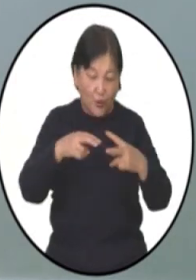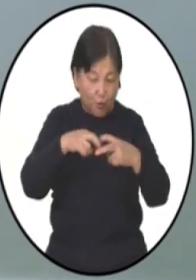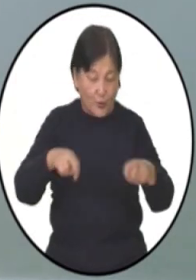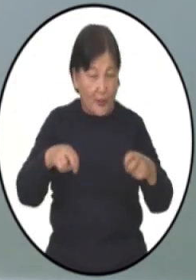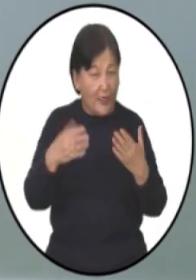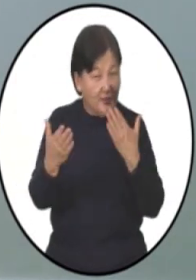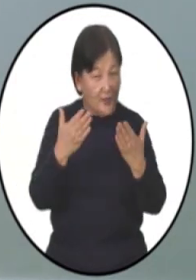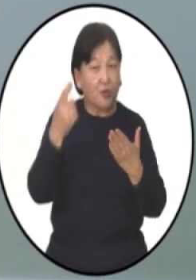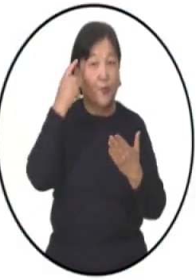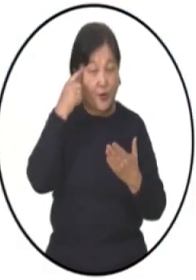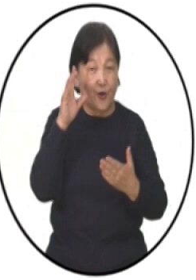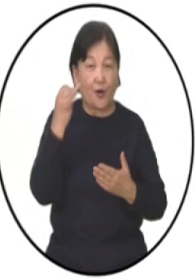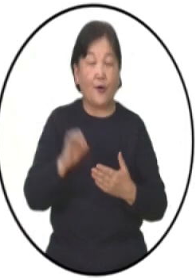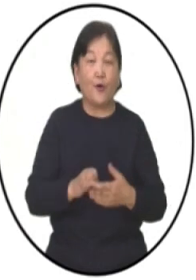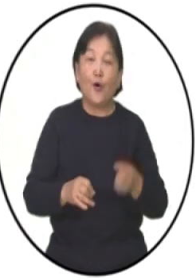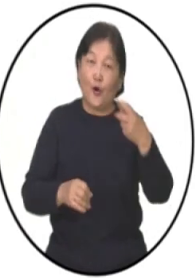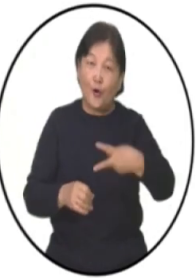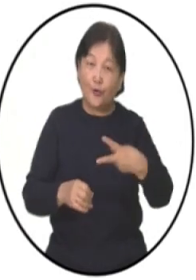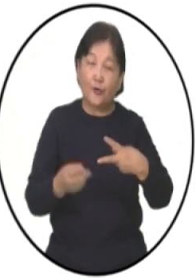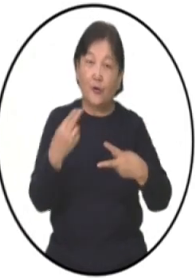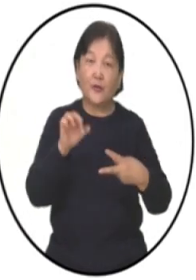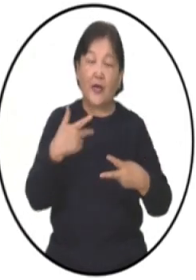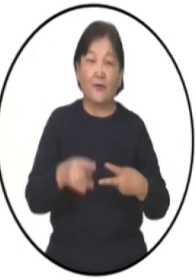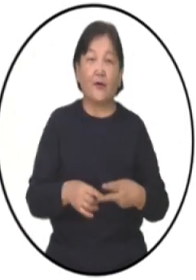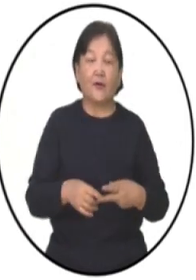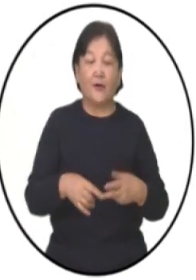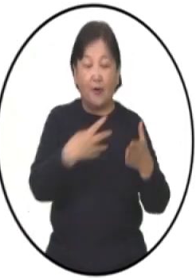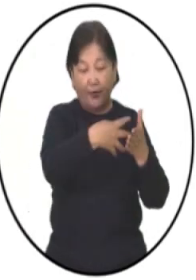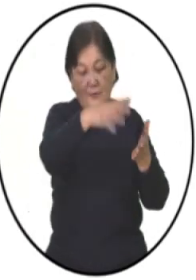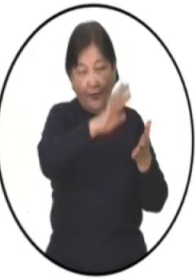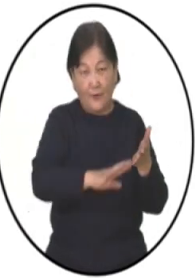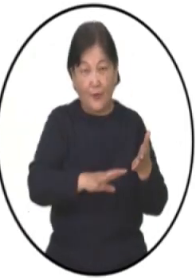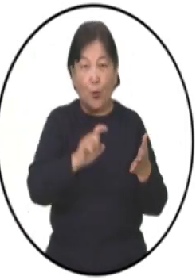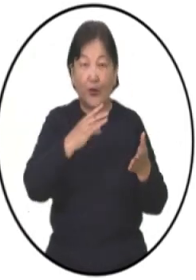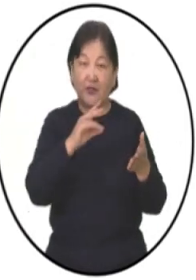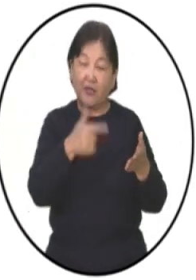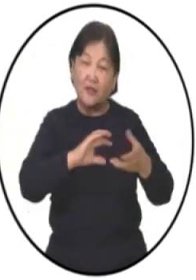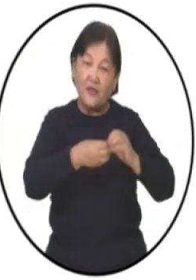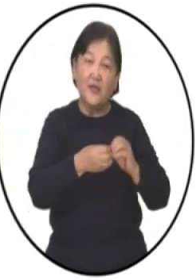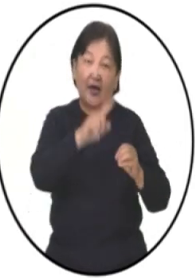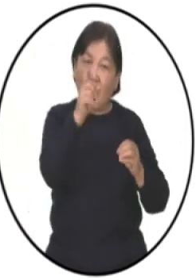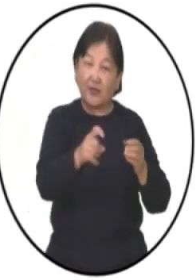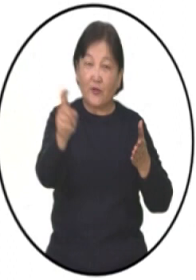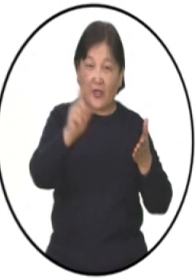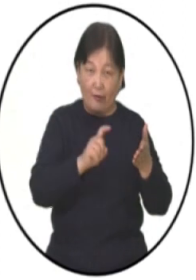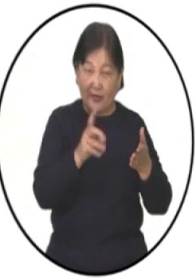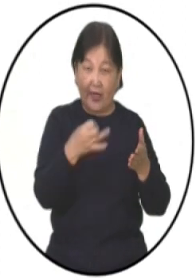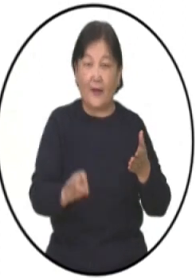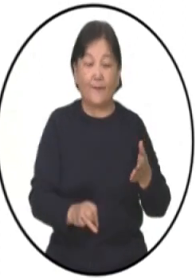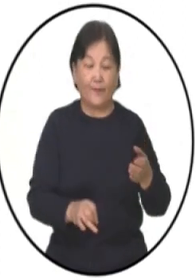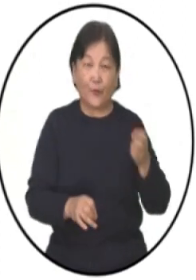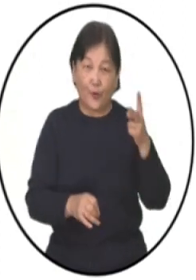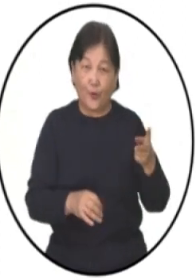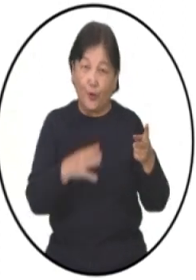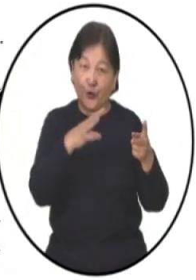эргэцүүлж бодорой. Хоёр дахь даалгавар дараах диаграммыг ашиглан өгөгдсөн хүснэгт болон асуултанд хариулаа. За тухайн диаграмм дээр байгаа тоо